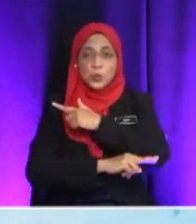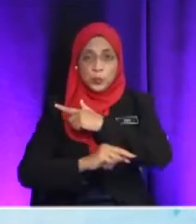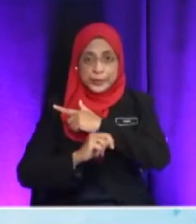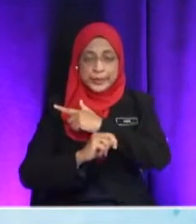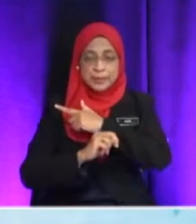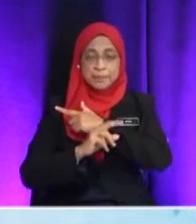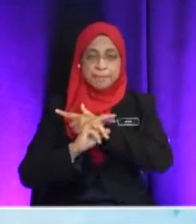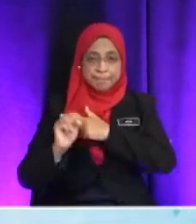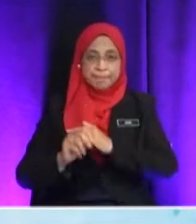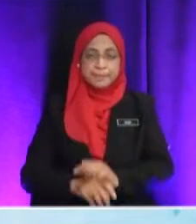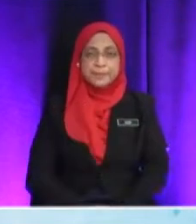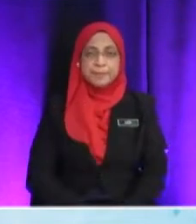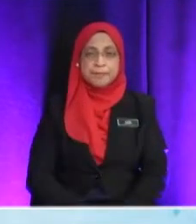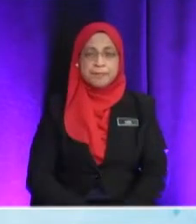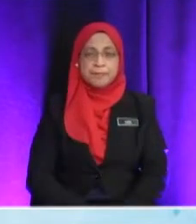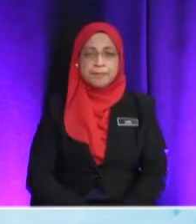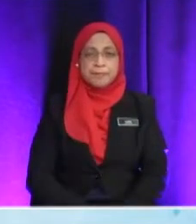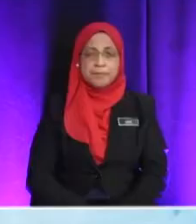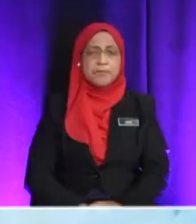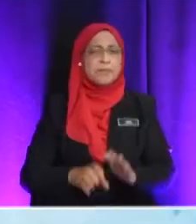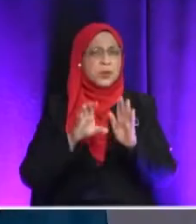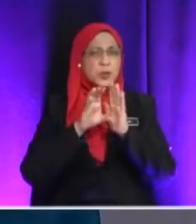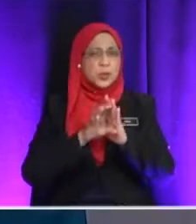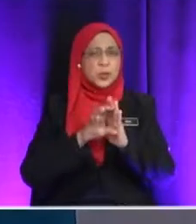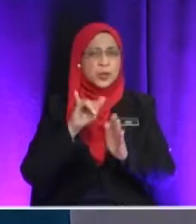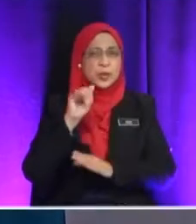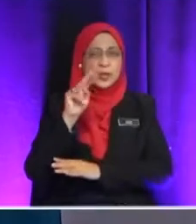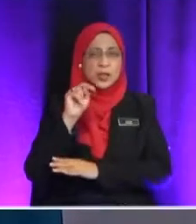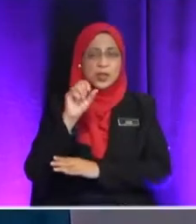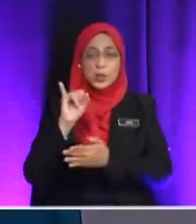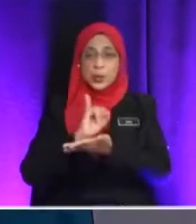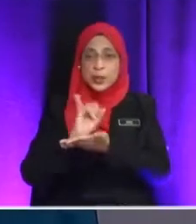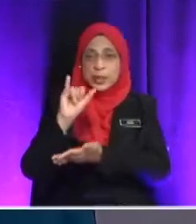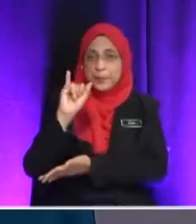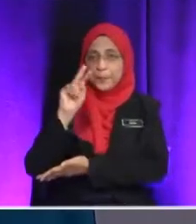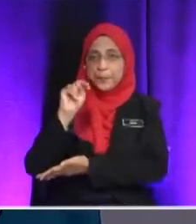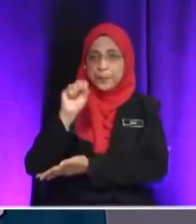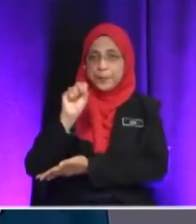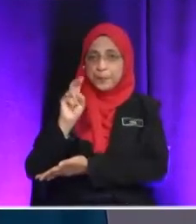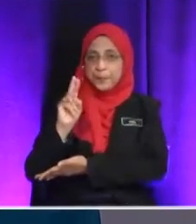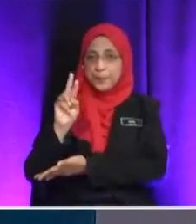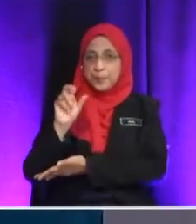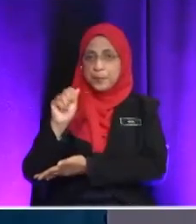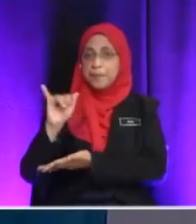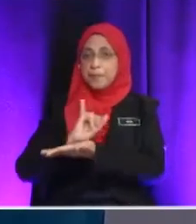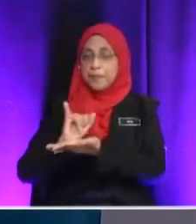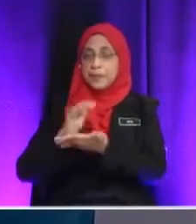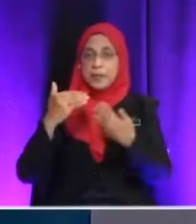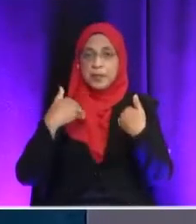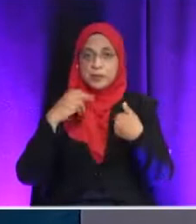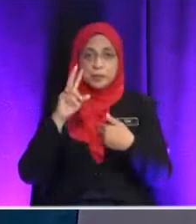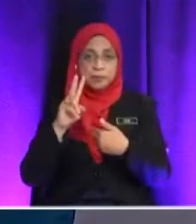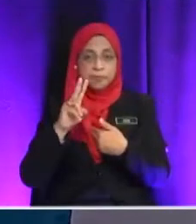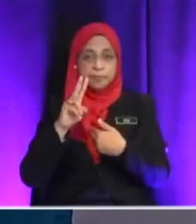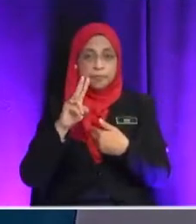Firman faham maksudnya dibagi tahu contoh isu Deni ada dua ini pagi kebakaran dan kecurian oke sekarang Ice guna tahu